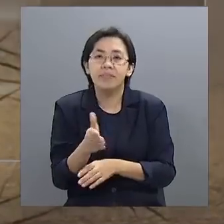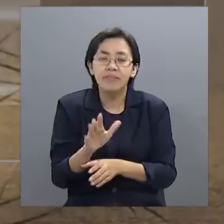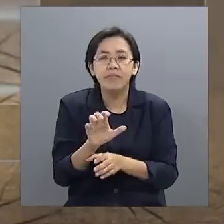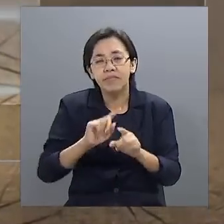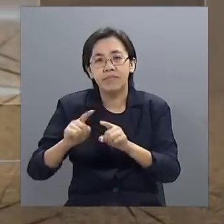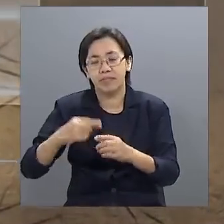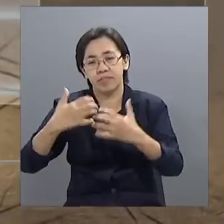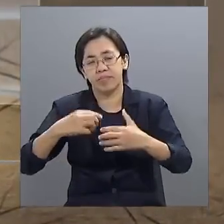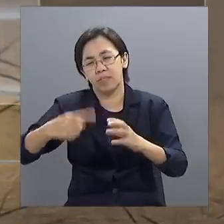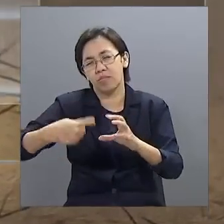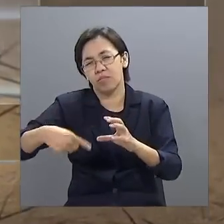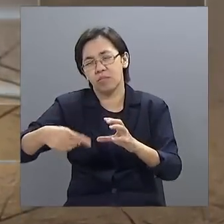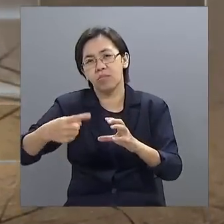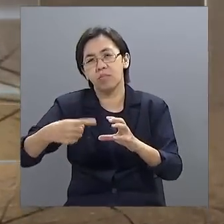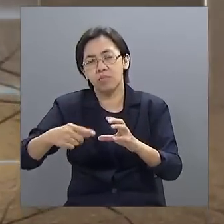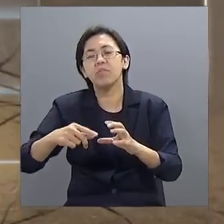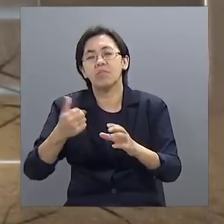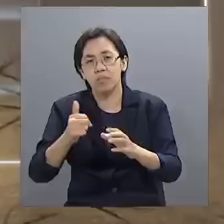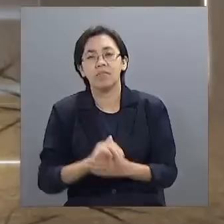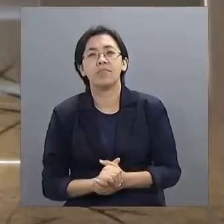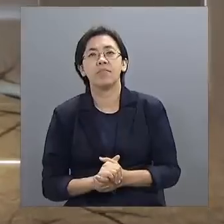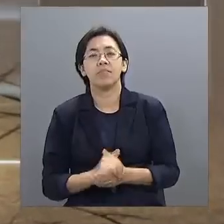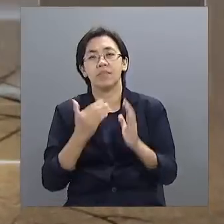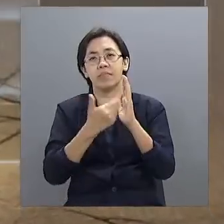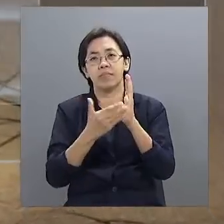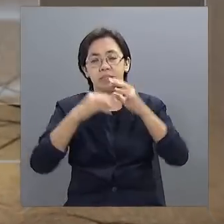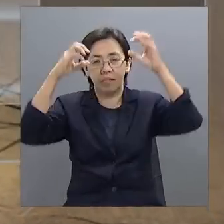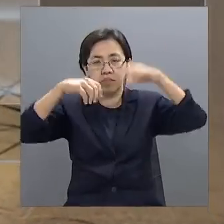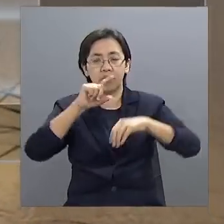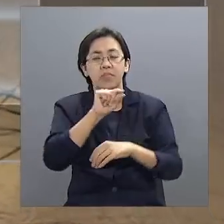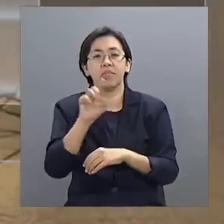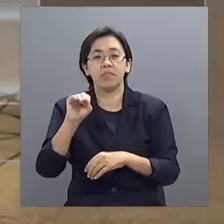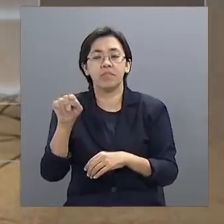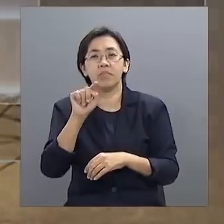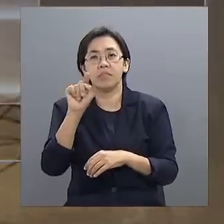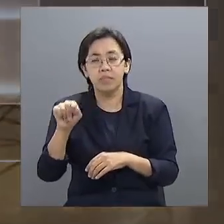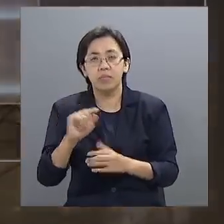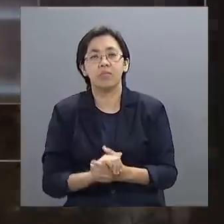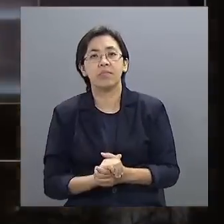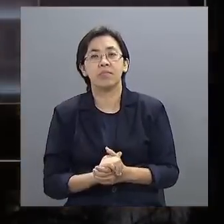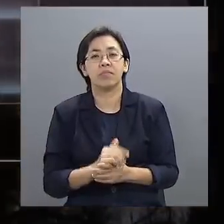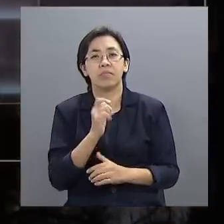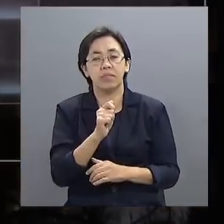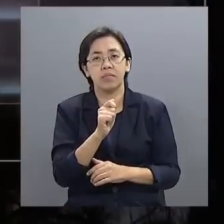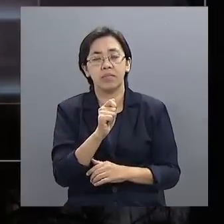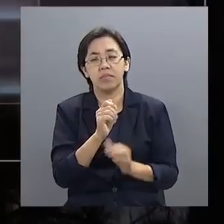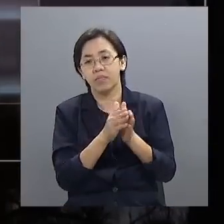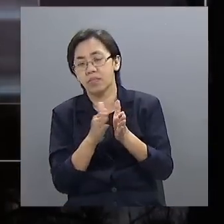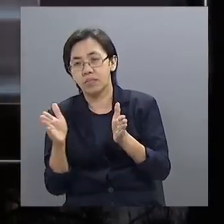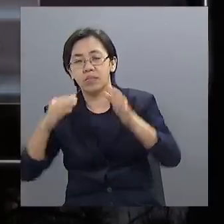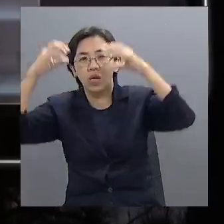ตกภาคตะวันออกเฉียงเหนือมีฝนฟ้าคะนอง 20-40% ของพื้นที่และในช่วงตั้งแต่วันอังคารเป็นต้นไปจะมีฝนฟ้าคะนองเ